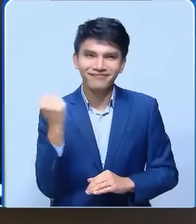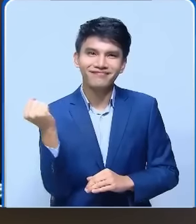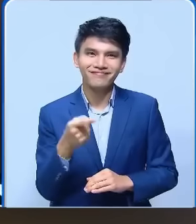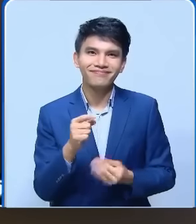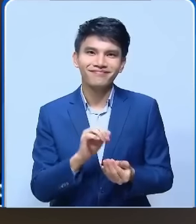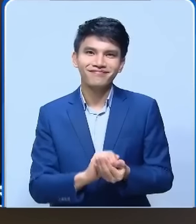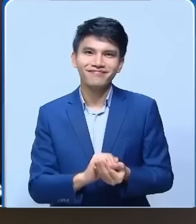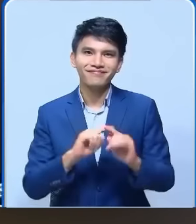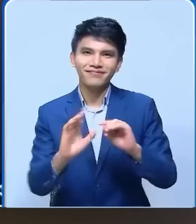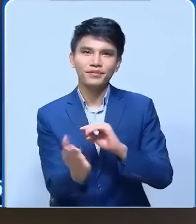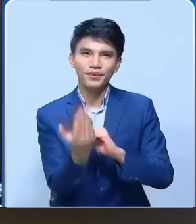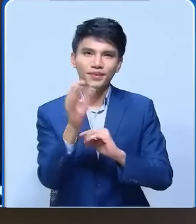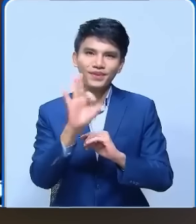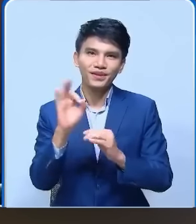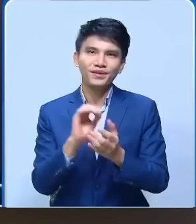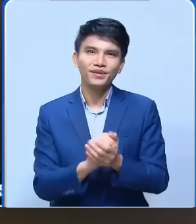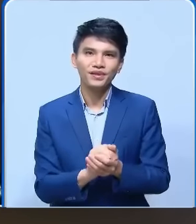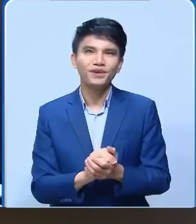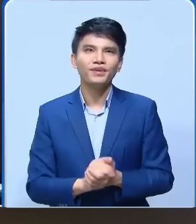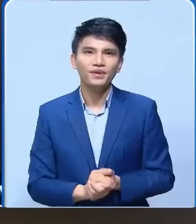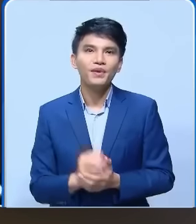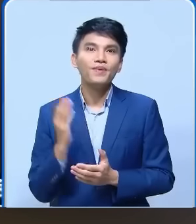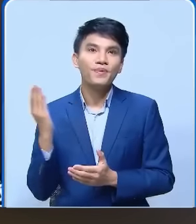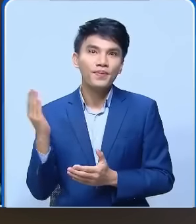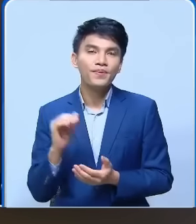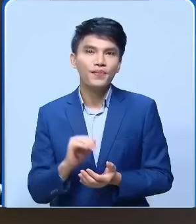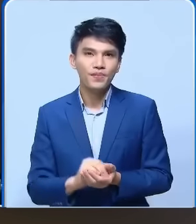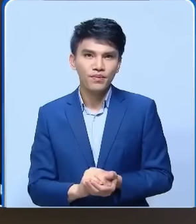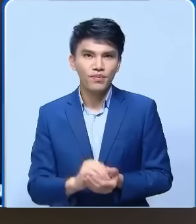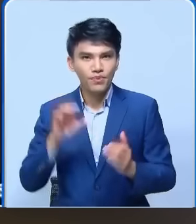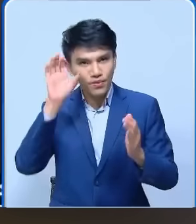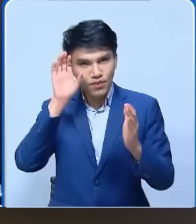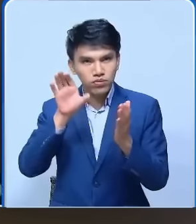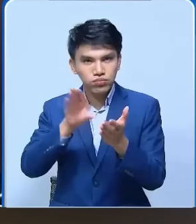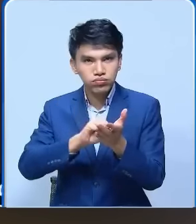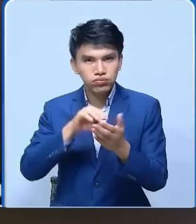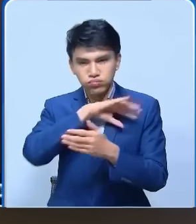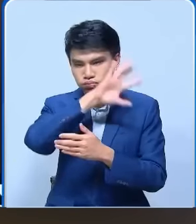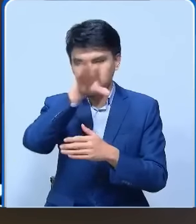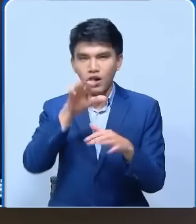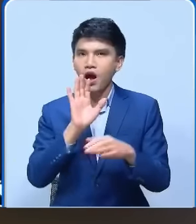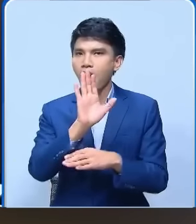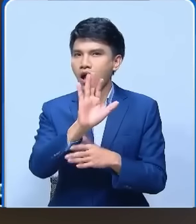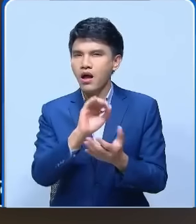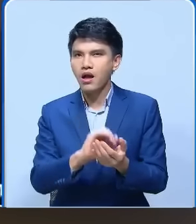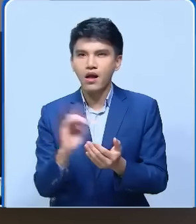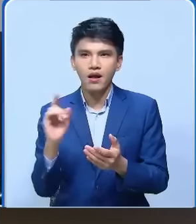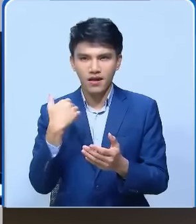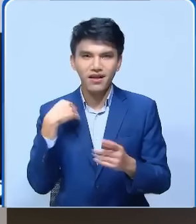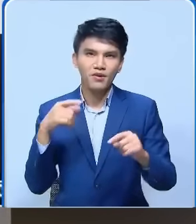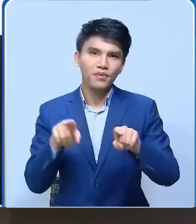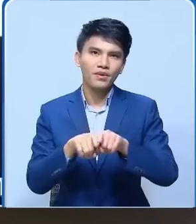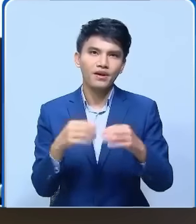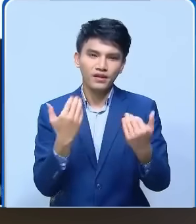าตอนโพสต์อะ9โมงนะเนี่ยมาแต่ละคนนี่แล้วเดี๋ยวอย่าเซฟรูปเขาไปจะทำเป็นมิจฉาชีพนะ เดี๋ยวนะเดี๋ยวนะบางคนโพสต์แล้วนะ